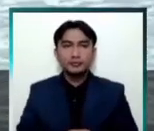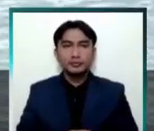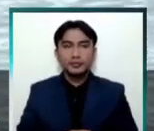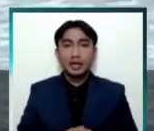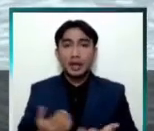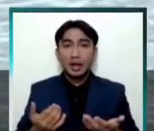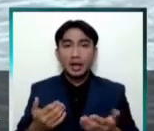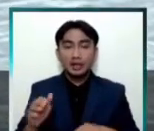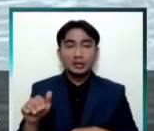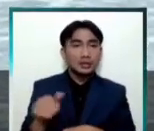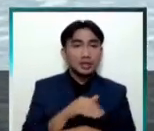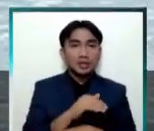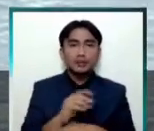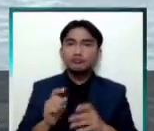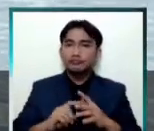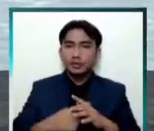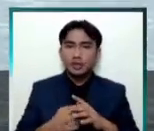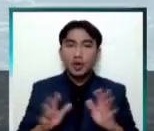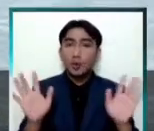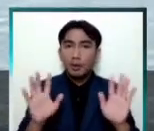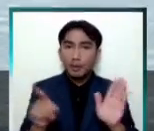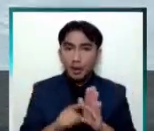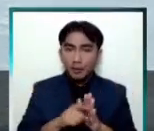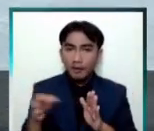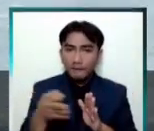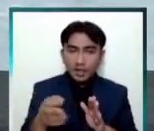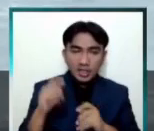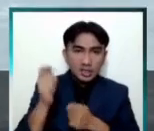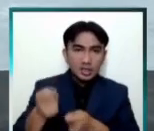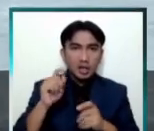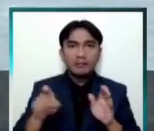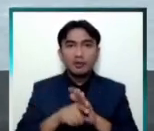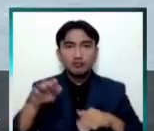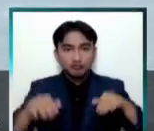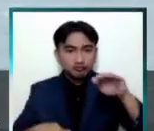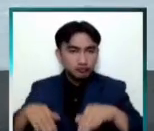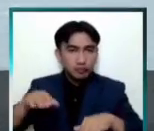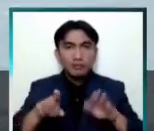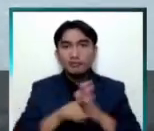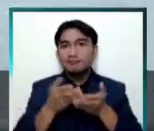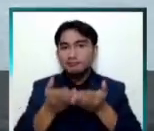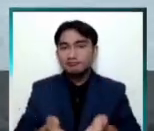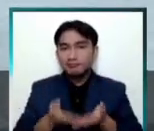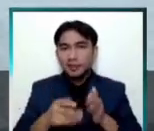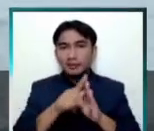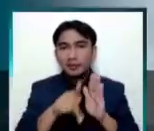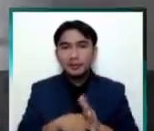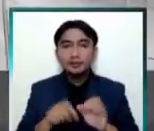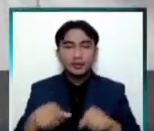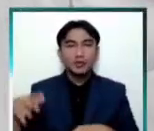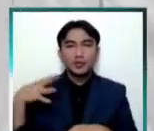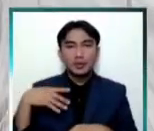mahigpit na ipinatutupad ang no fishing, no sailing at no swimming policy. Nakantabay rin sila sa posibleng forced